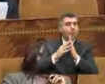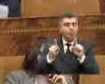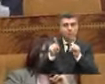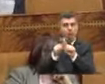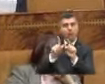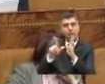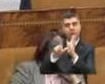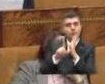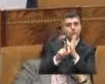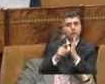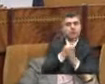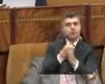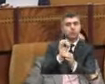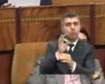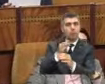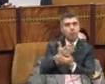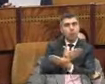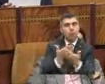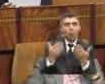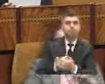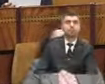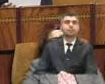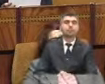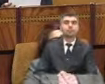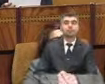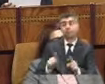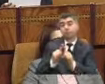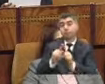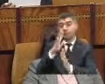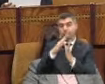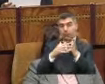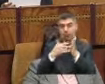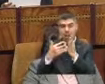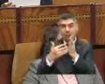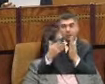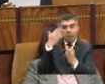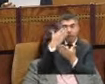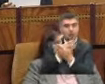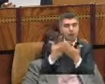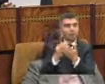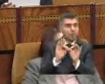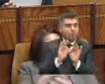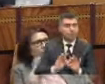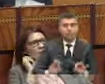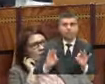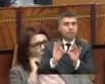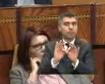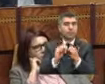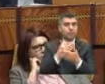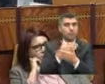للجميع. كيف قلت المخطط ديالكم السيد الوزير ما كنعرفوا عليه حتى شي حاجه، ولا الخطوط العريضه ديالو ما